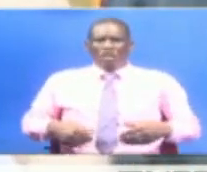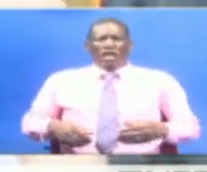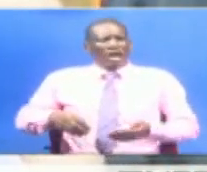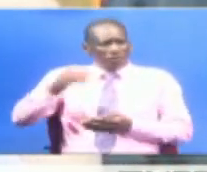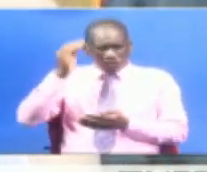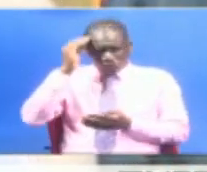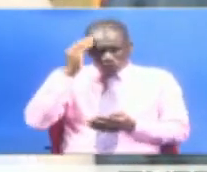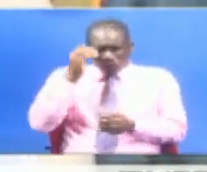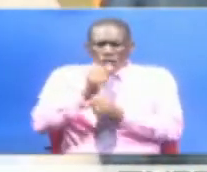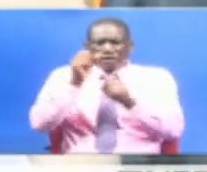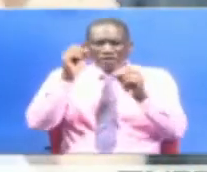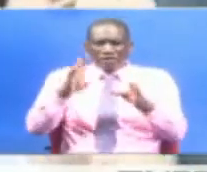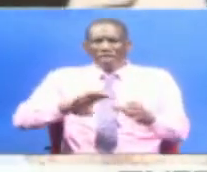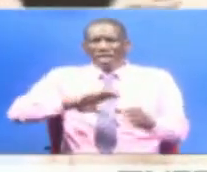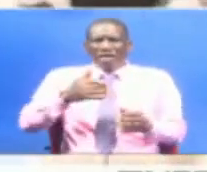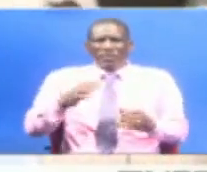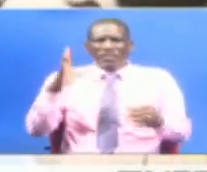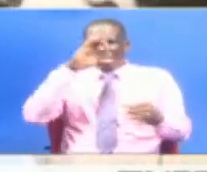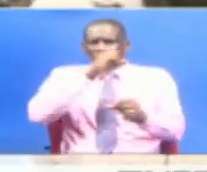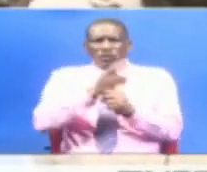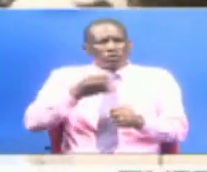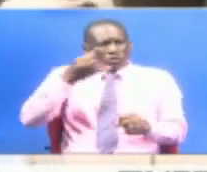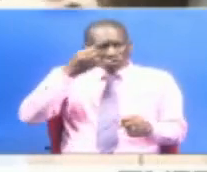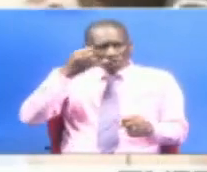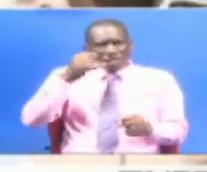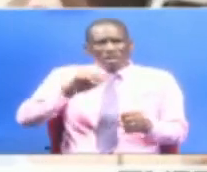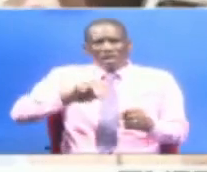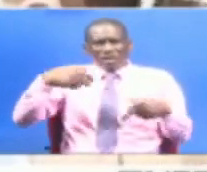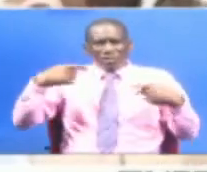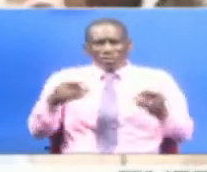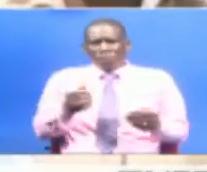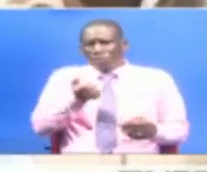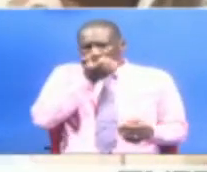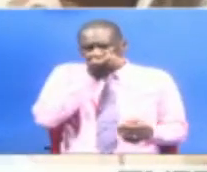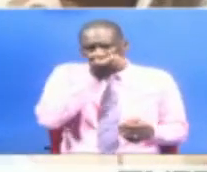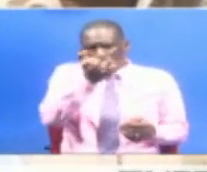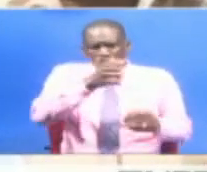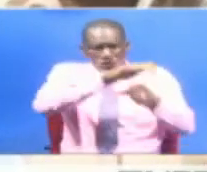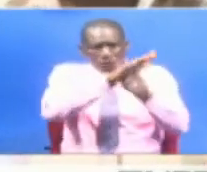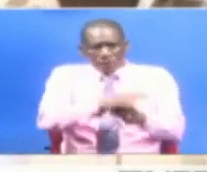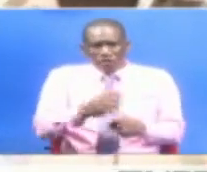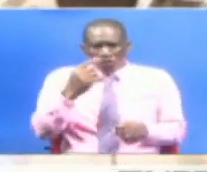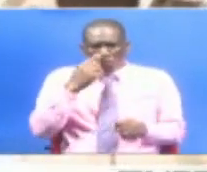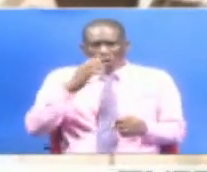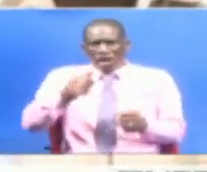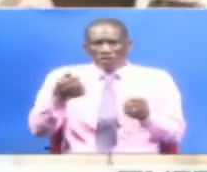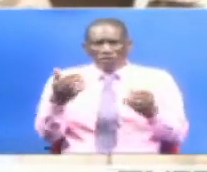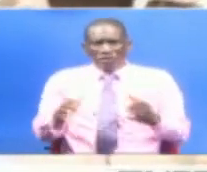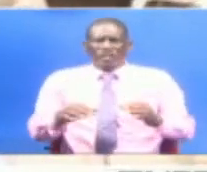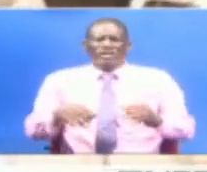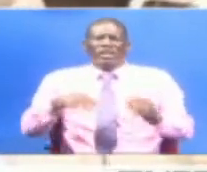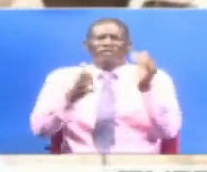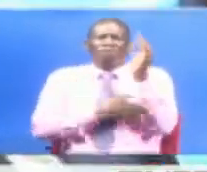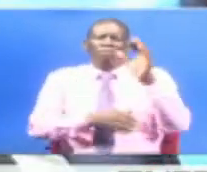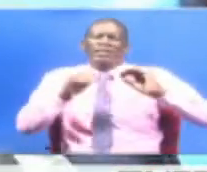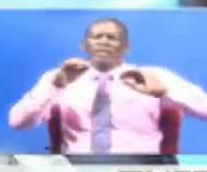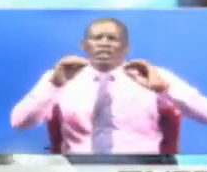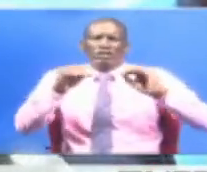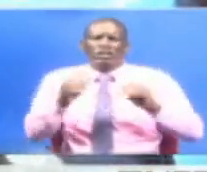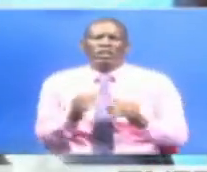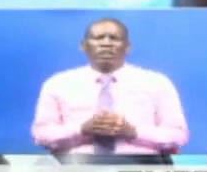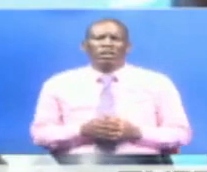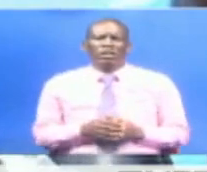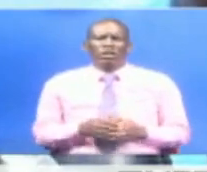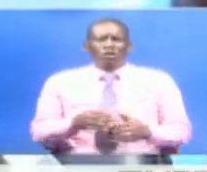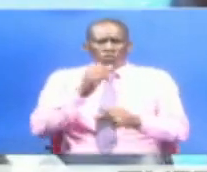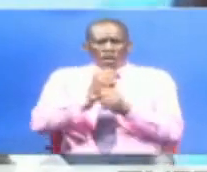Lingine ni utumizi mbaya wa madawa ya kulevya. Lingine ni kudharauliwa nyumbani. Lingine ni mafundisho mabaya ya dini. Tunafanya